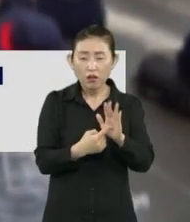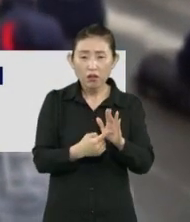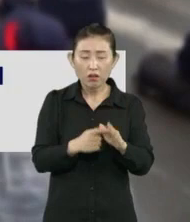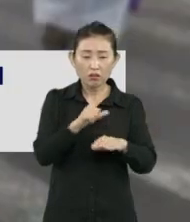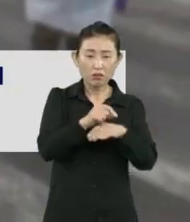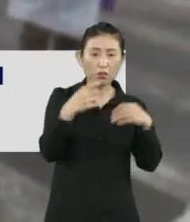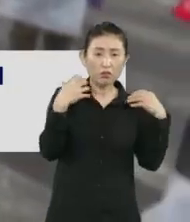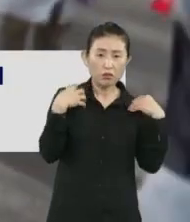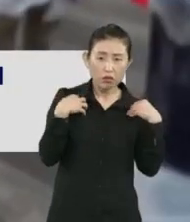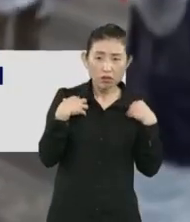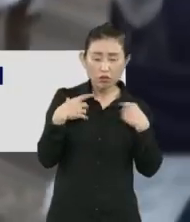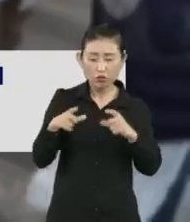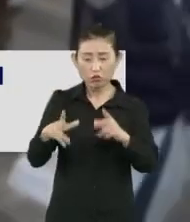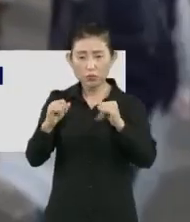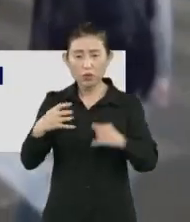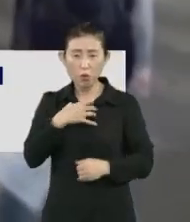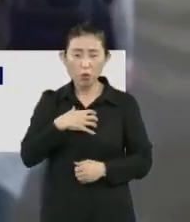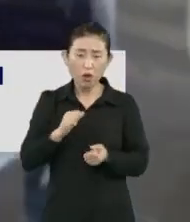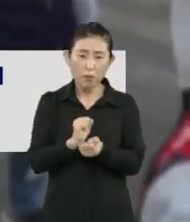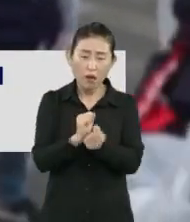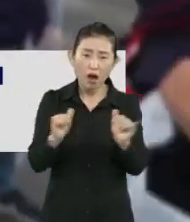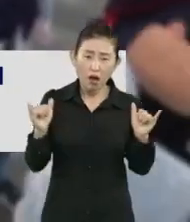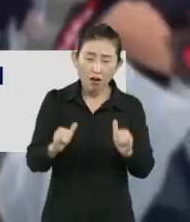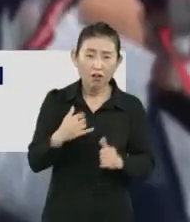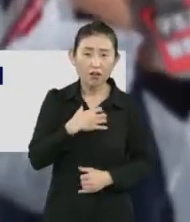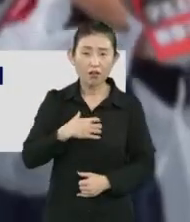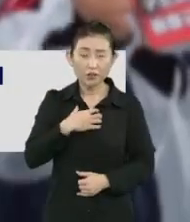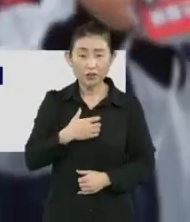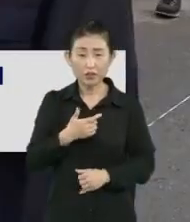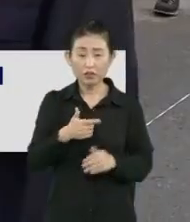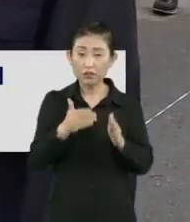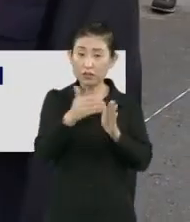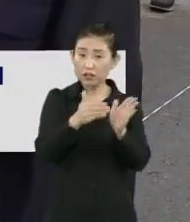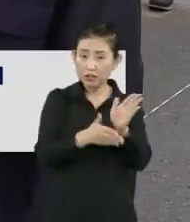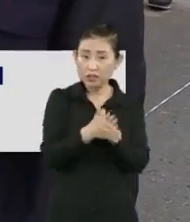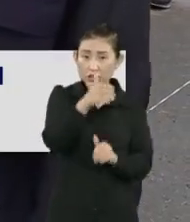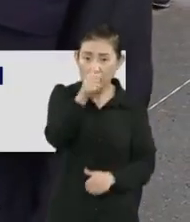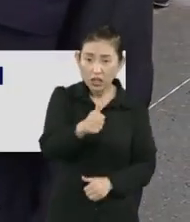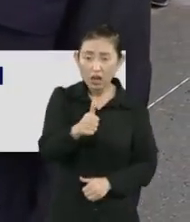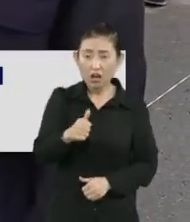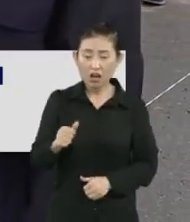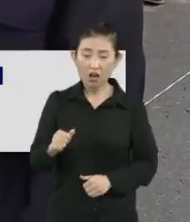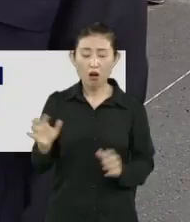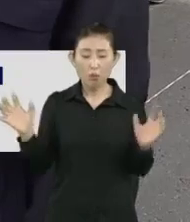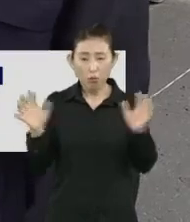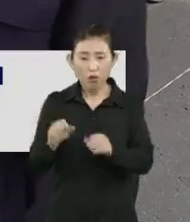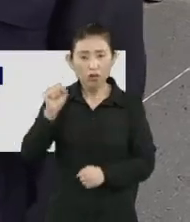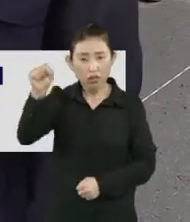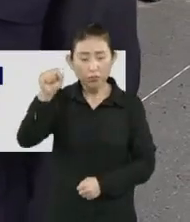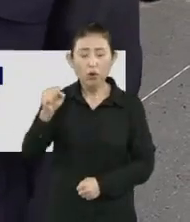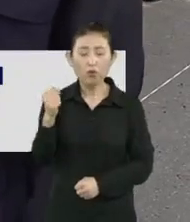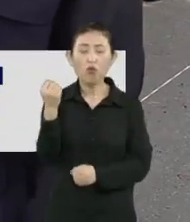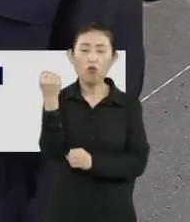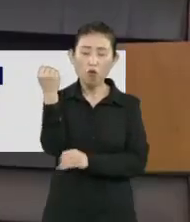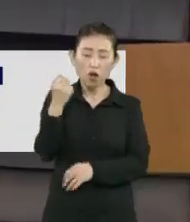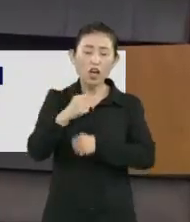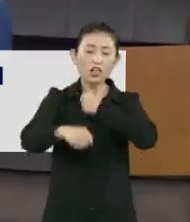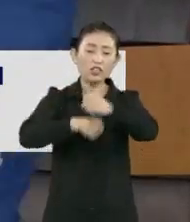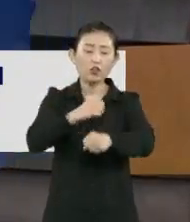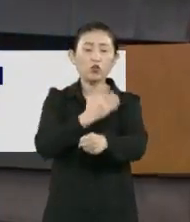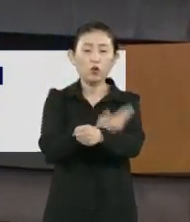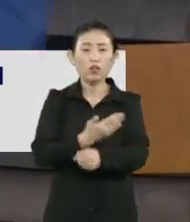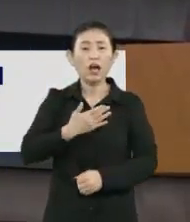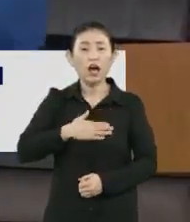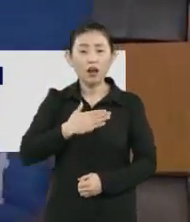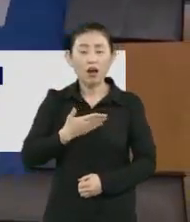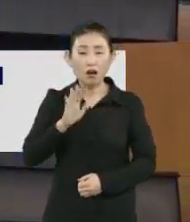코로나 확산 불안이 커지고 있습니다 기봉 장 당진 시장은 집회의 자유는 국민의 기본권이 지만 공공의 안전을